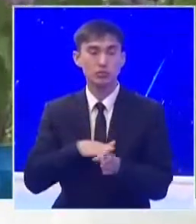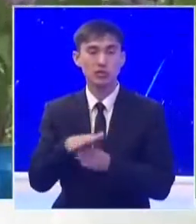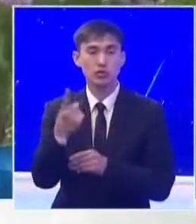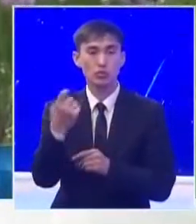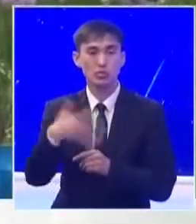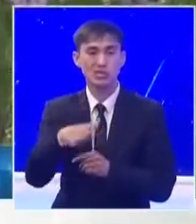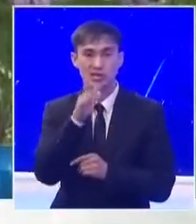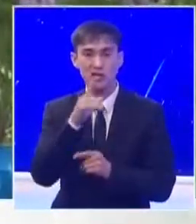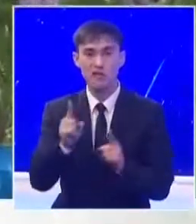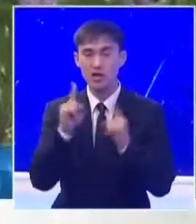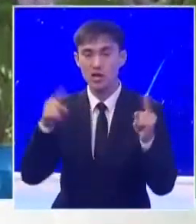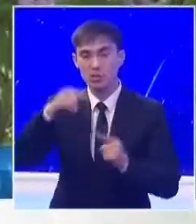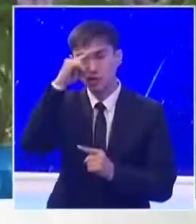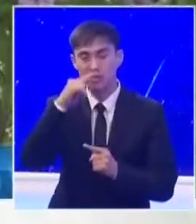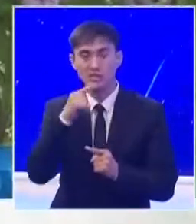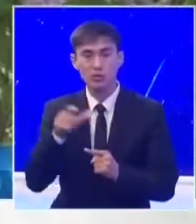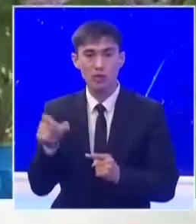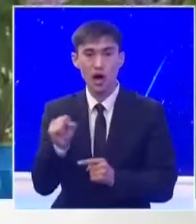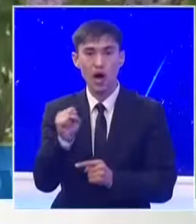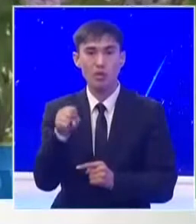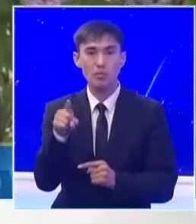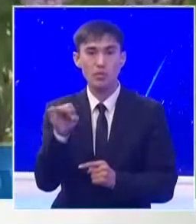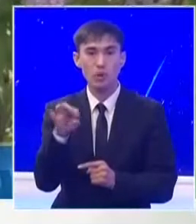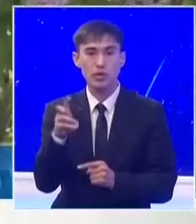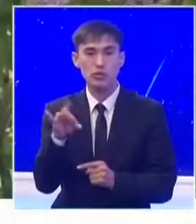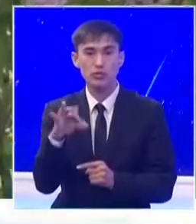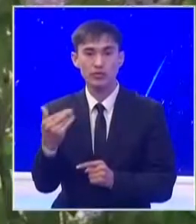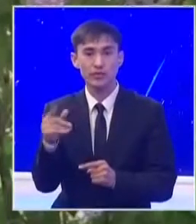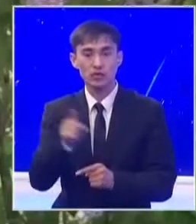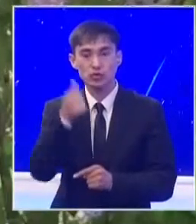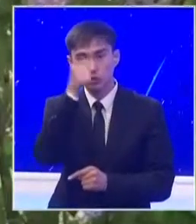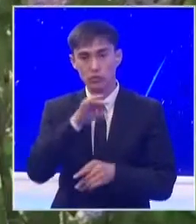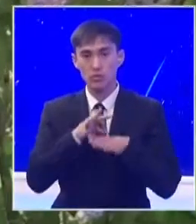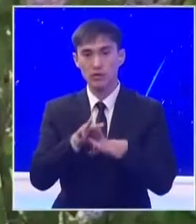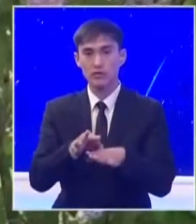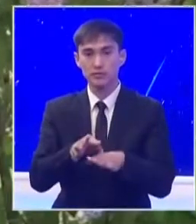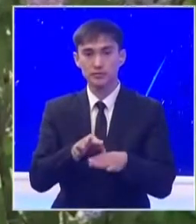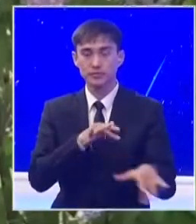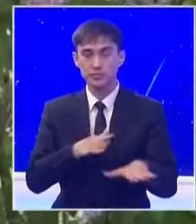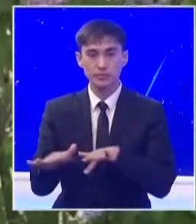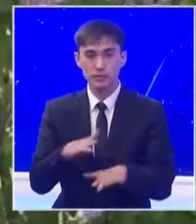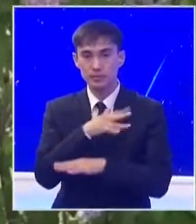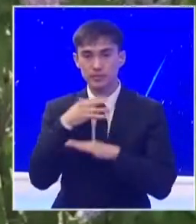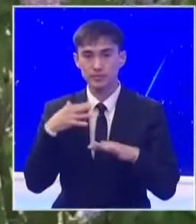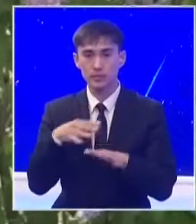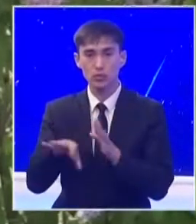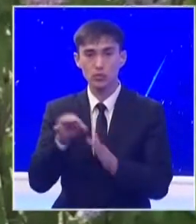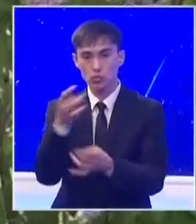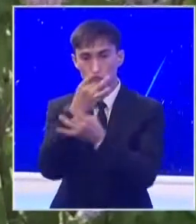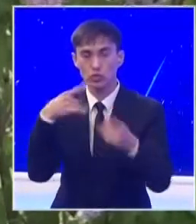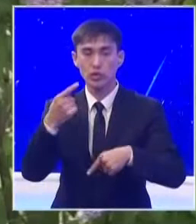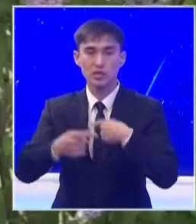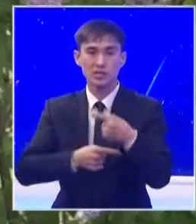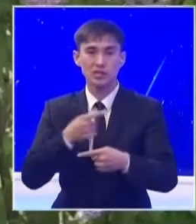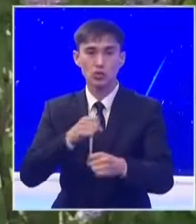лет великому казахскому деятелю ахмету баттер всю ногу в текущем году было проведено множество мероприятий определяющих культурное наследие